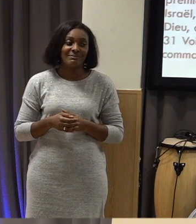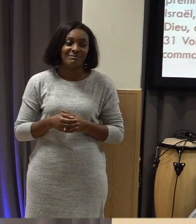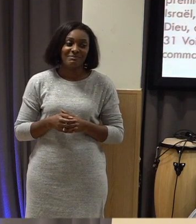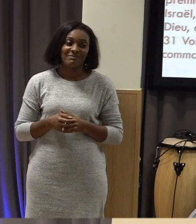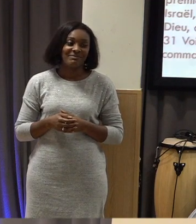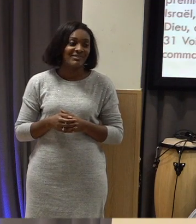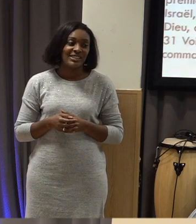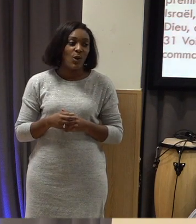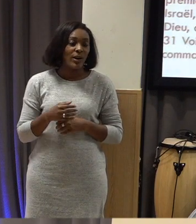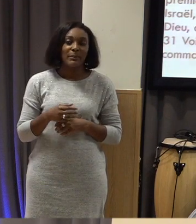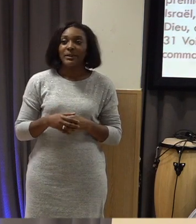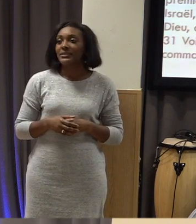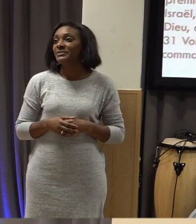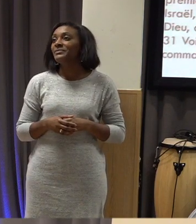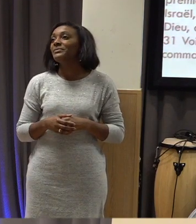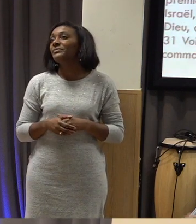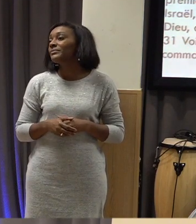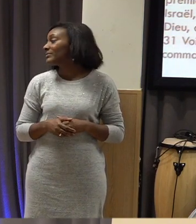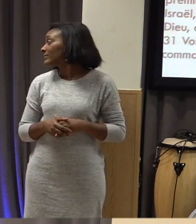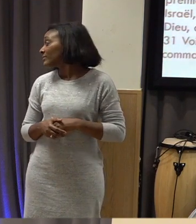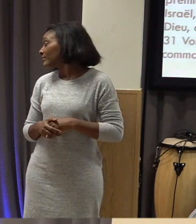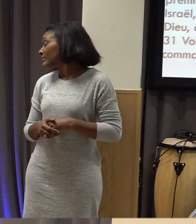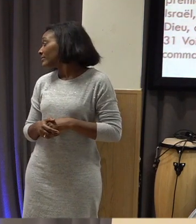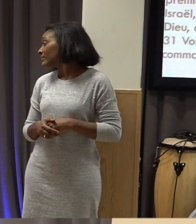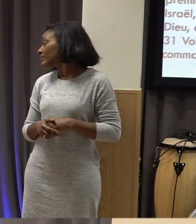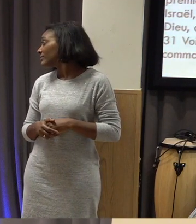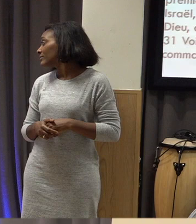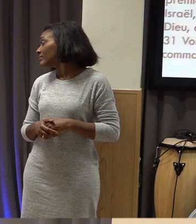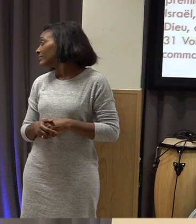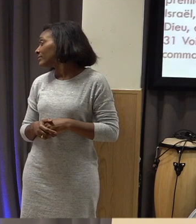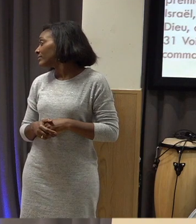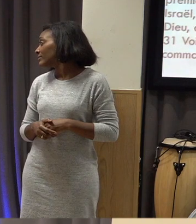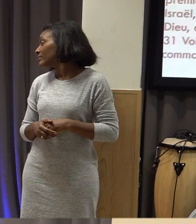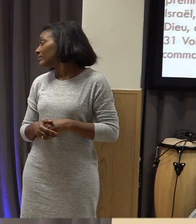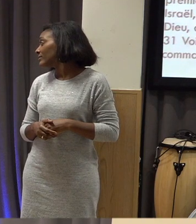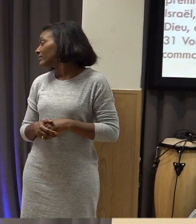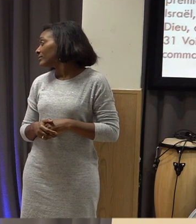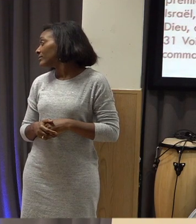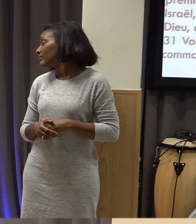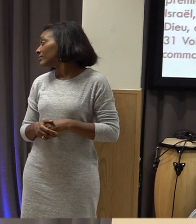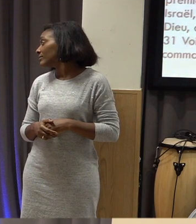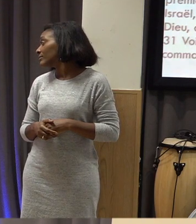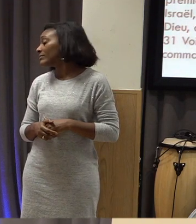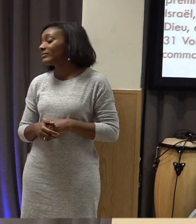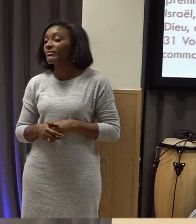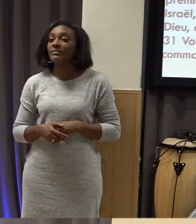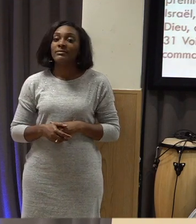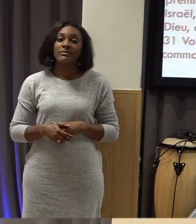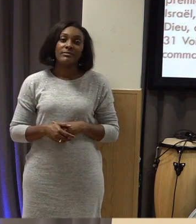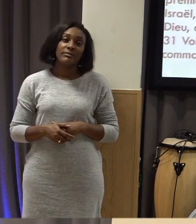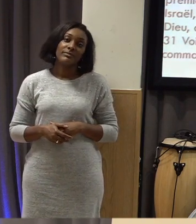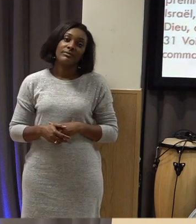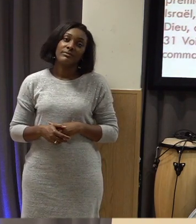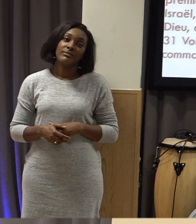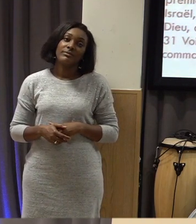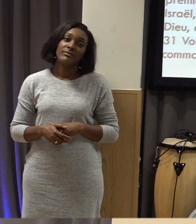les sentiments sont engagés, c'est une adoration de l'âme et c'est la place d'honneur qui doit être donnée uniquement